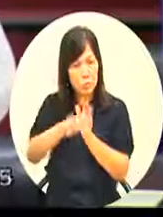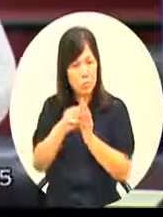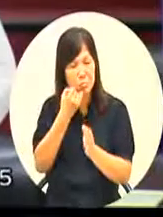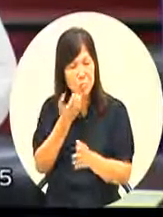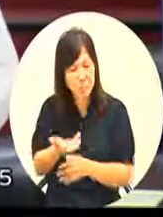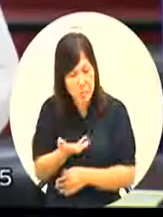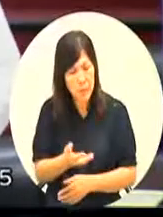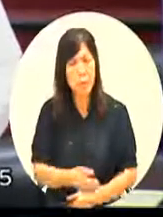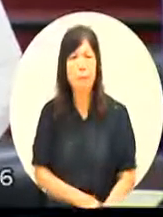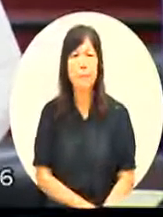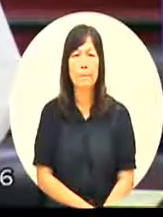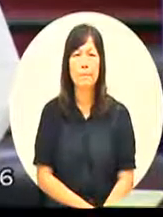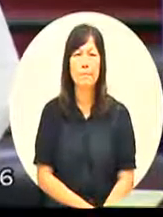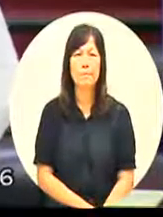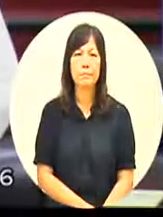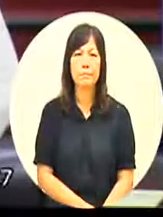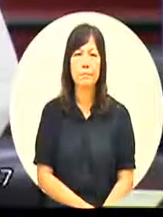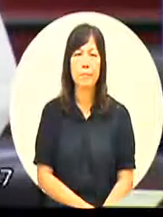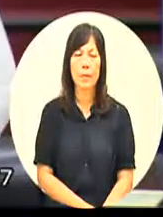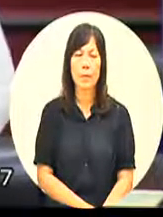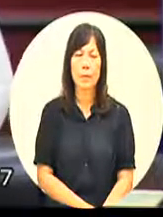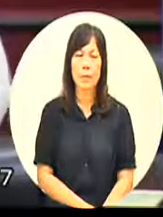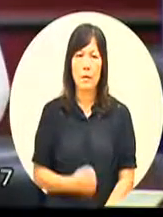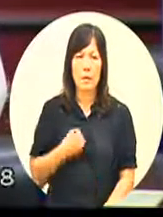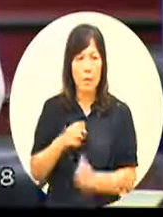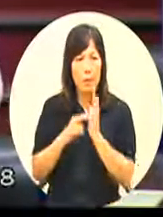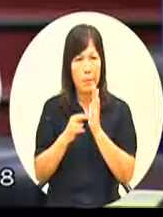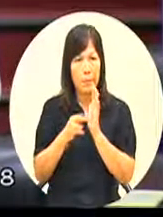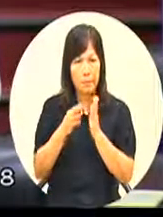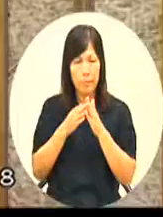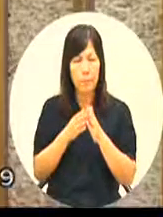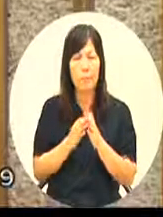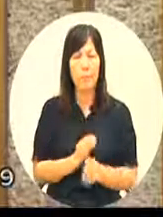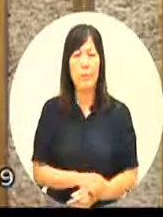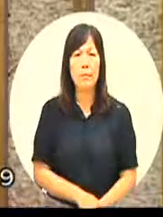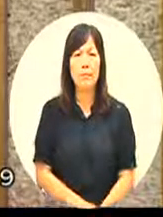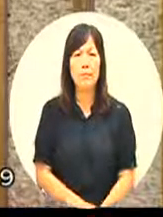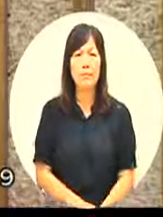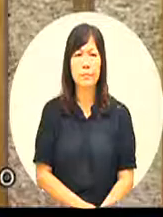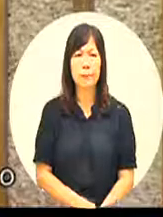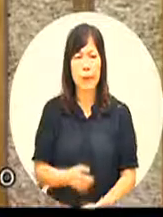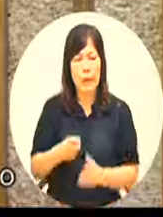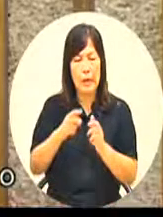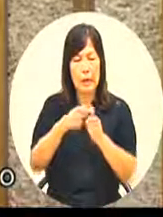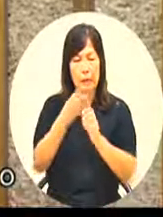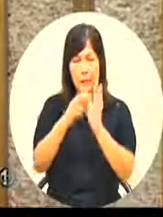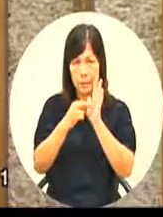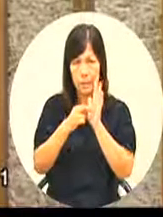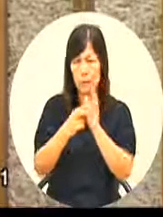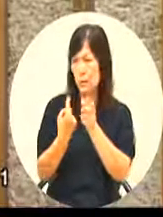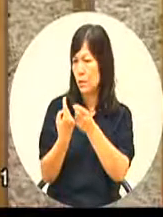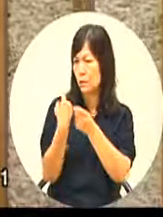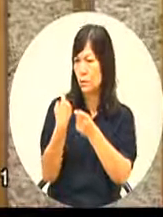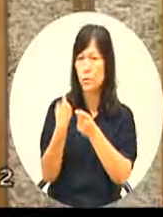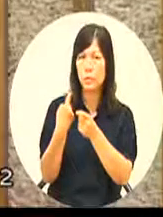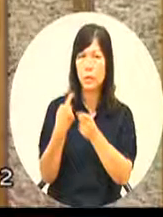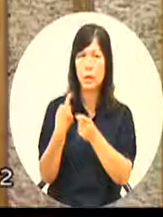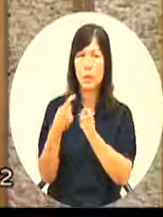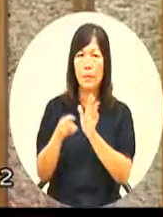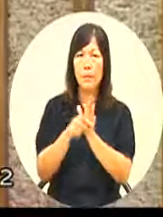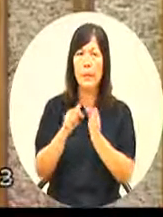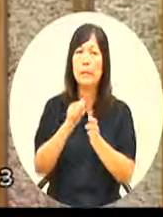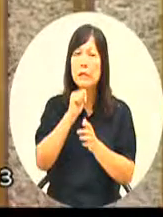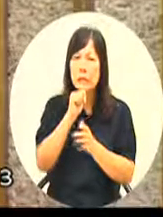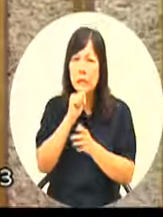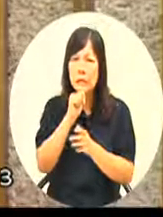呢、 跟议员报告一下，这个我们先说明一下，我们是去年又把这个